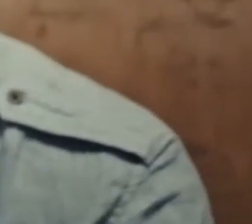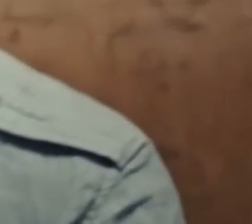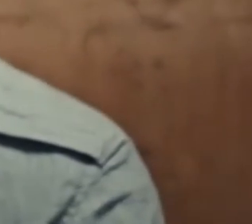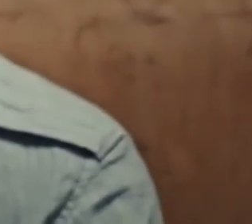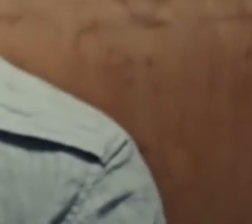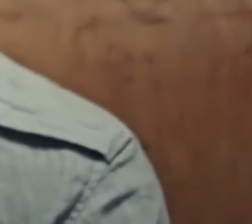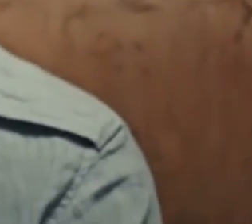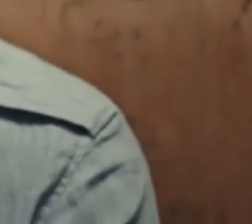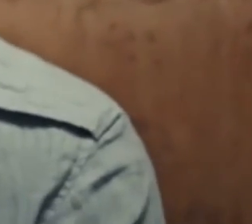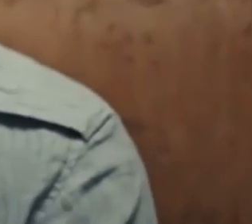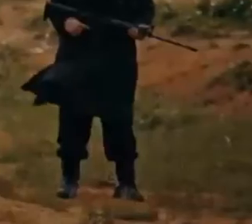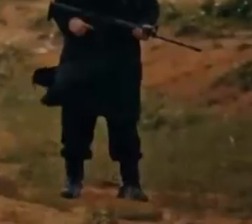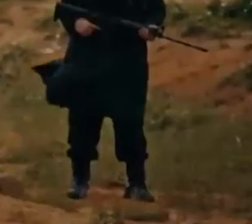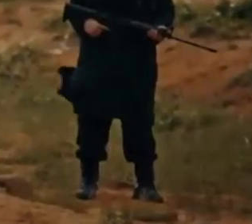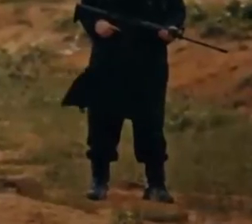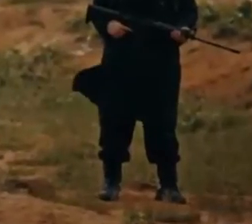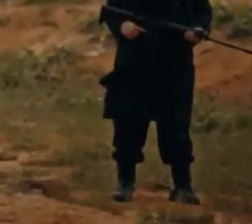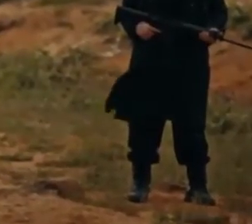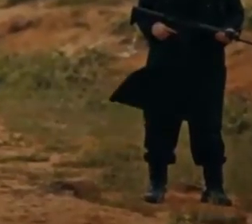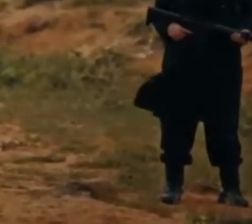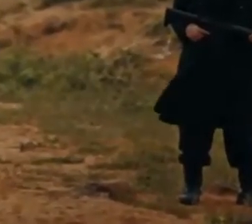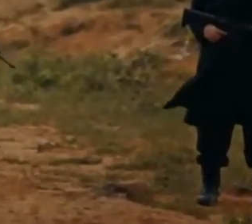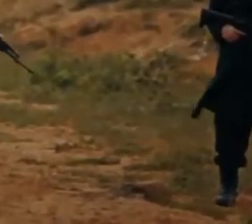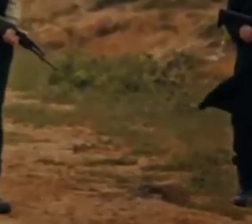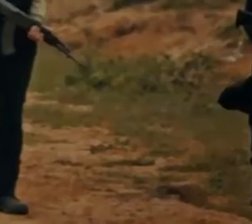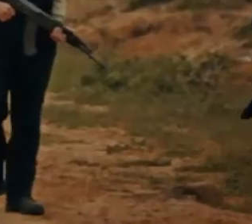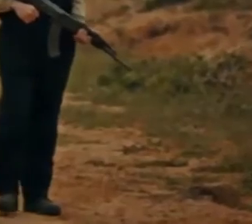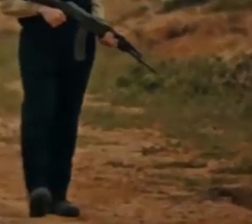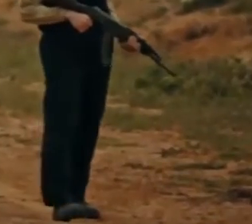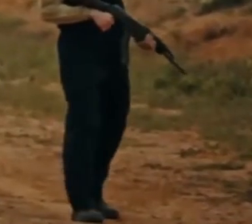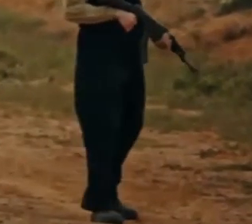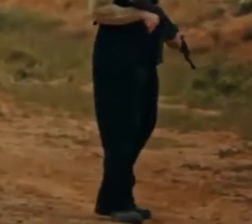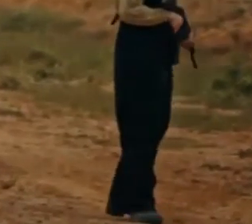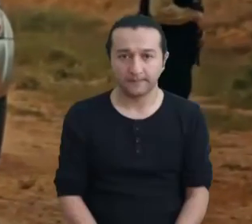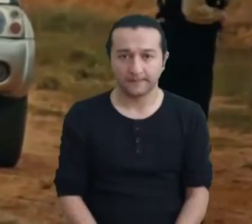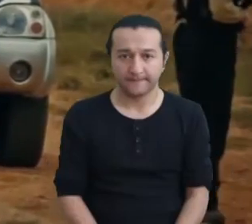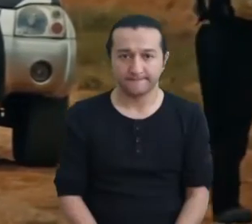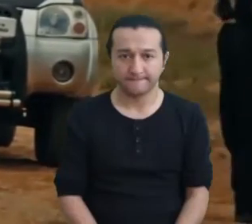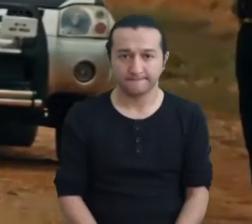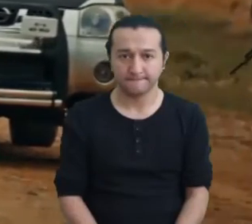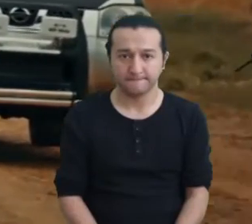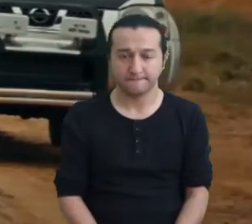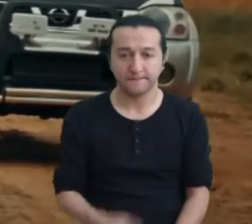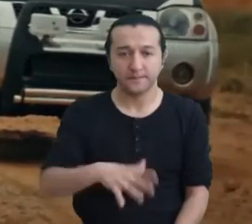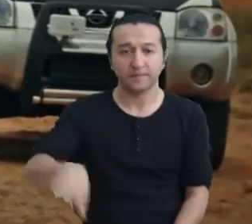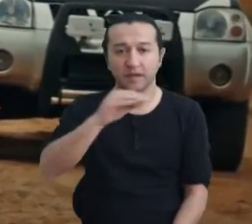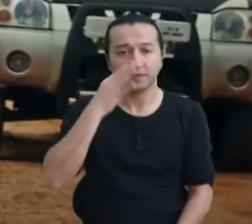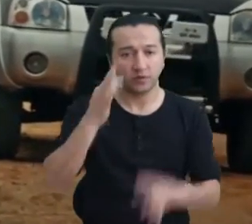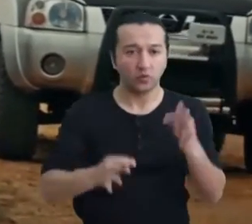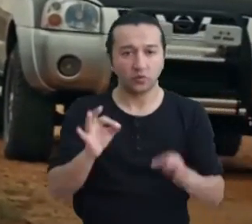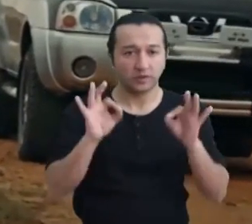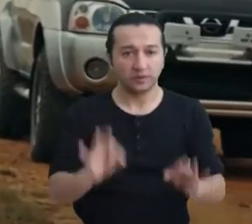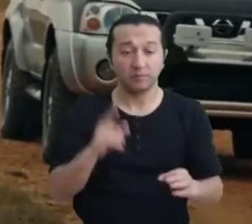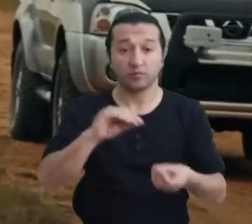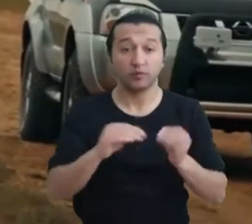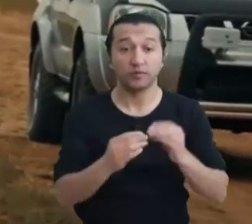silahlarla şedid askerleri, yanlarında kasasında makineli tüfek olan bir arazi aracı. Durmuş toprak yolda bekliyorlar. Her şey kontrol altında. Tamam,